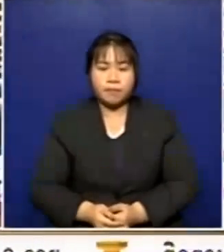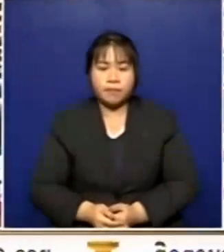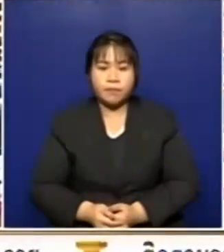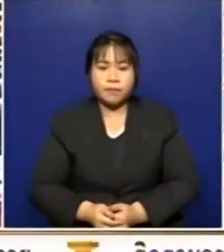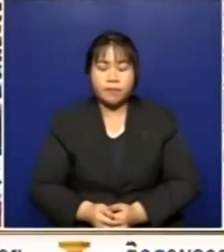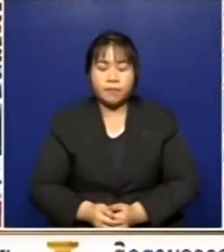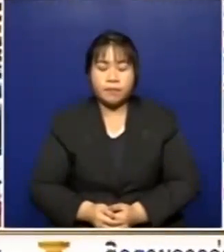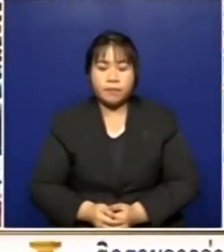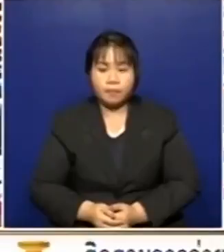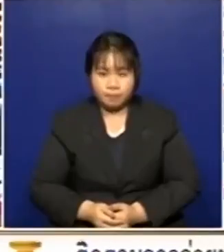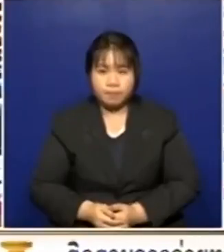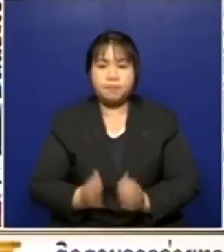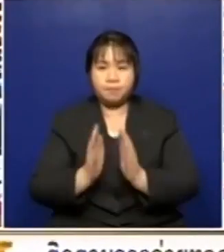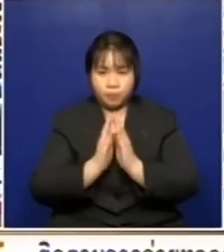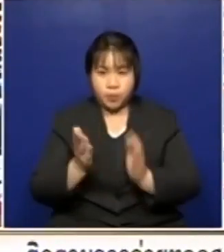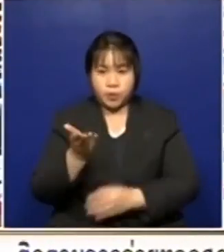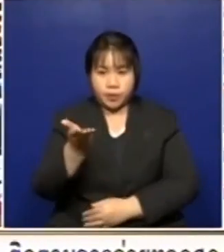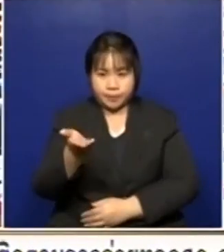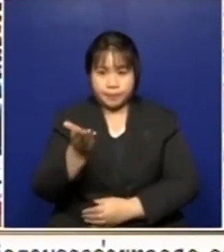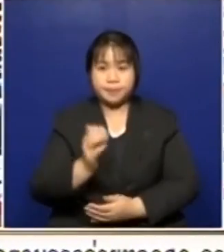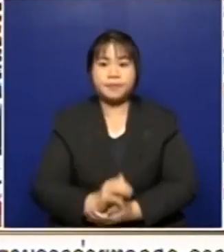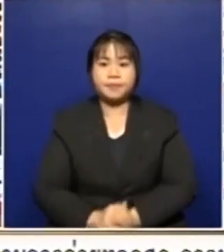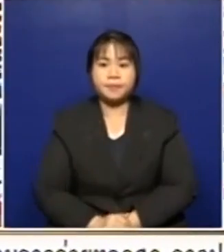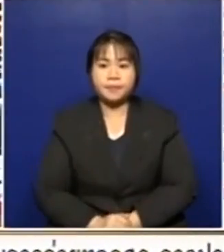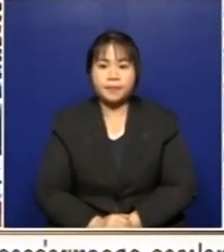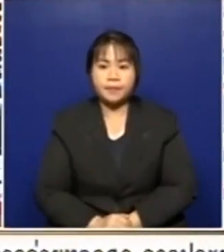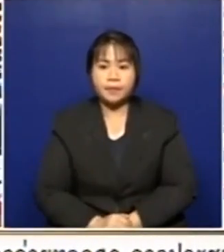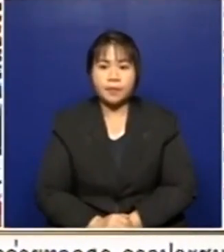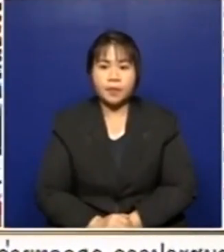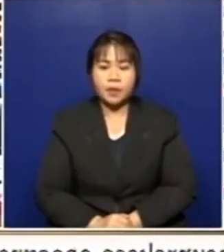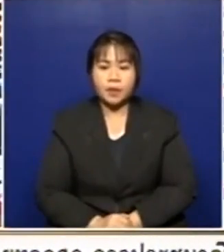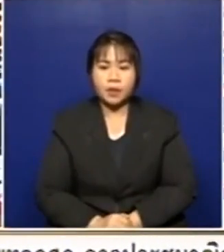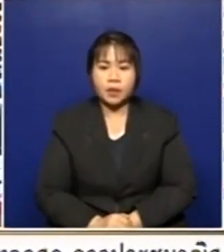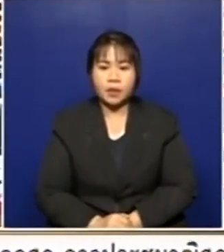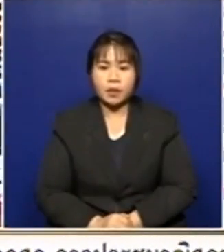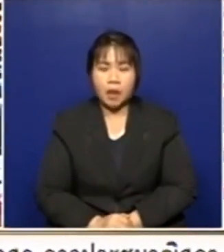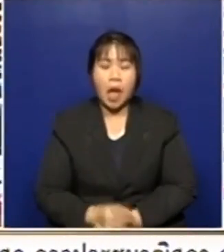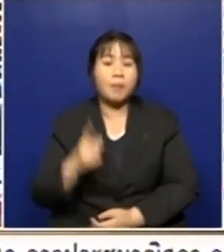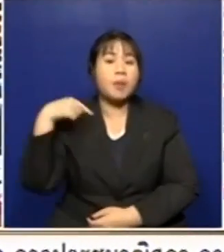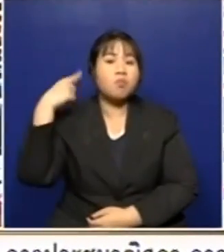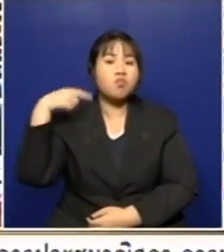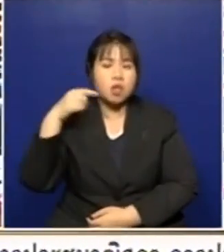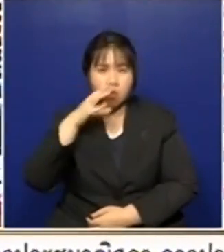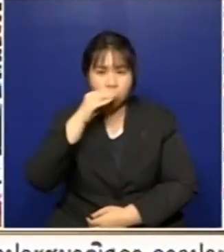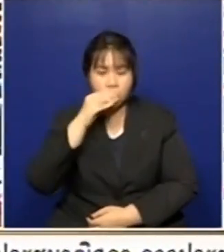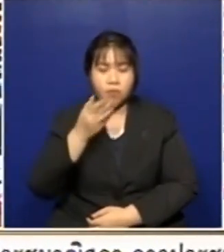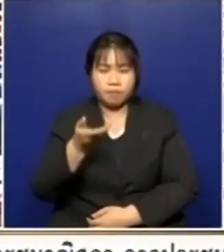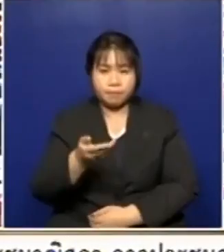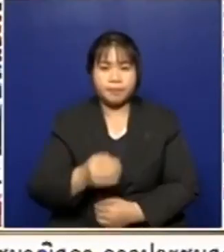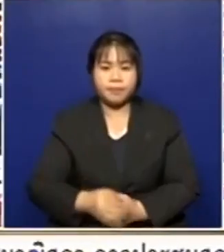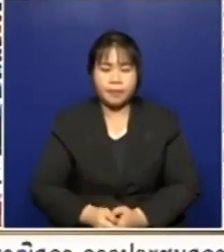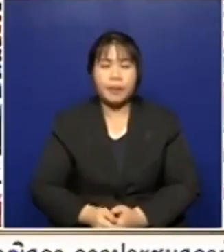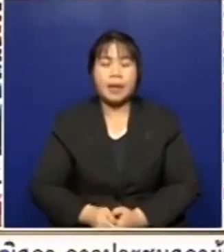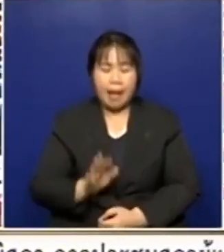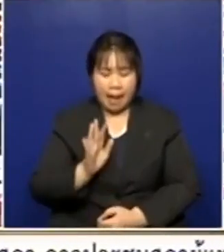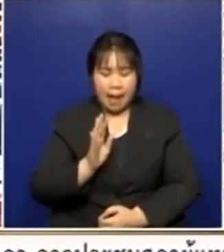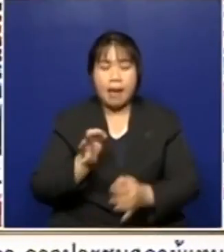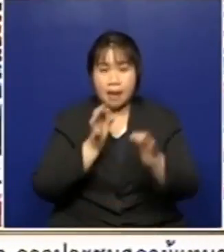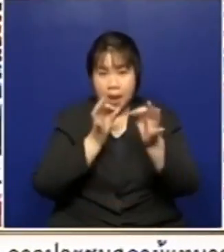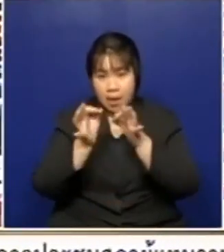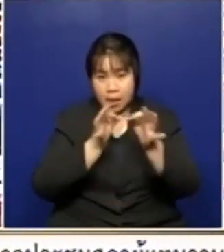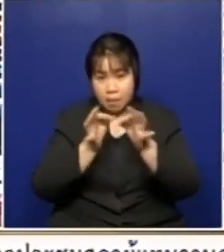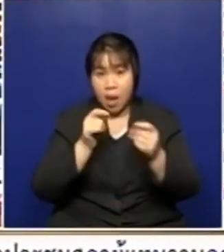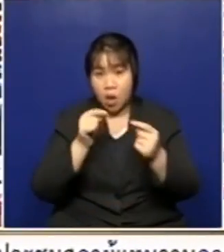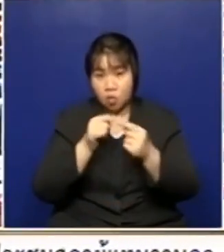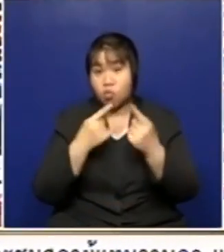ก็พูดครับช่วยหน่อยครับเป็นคนคืนประเด็นที่อยากจะชี้แจง